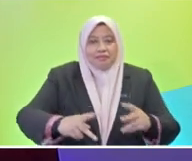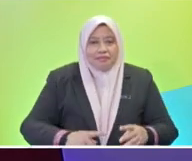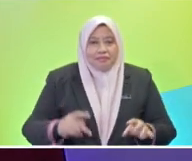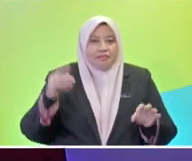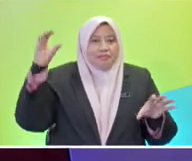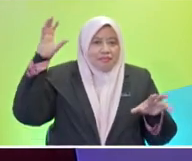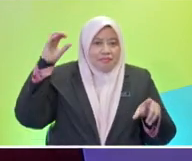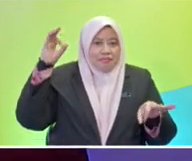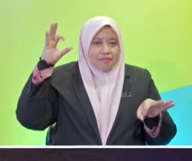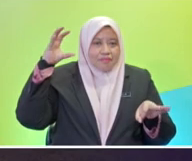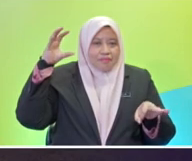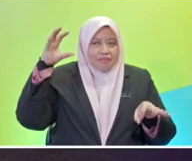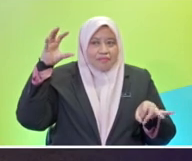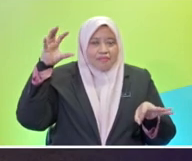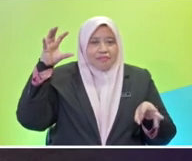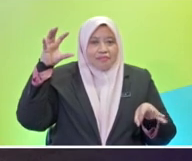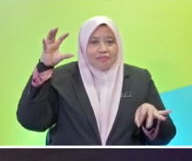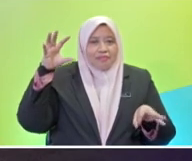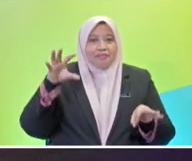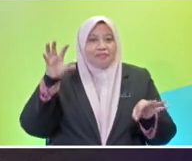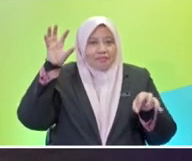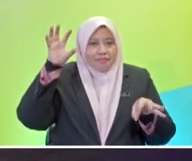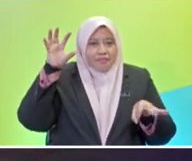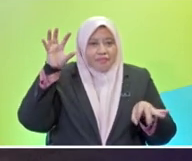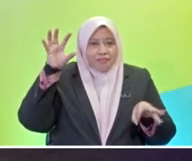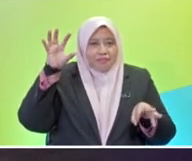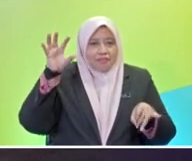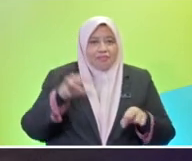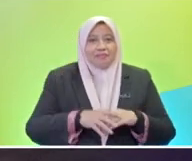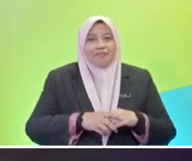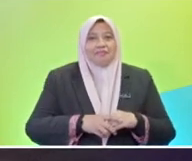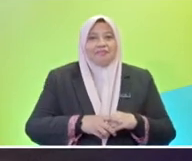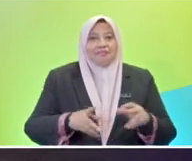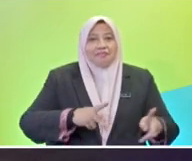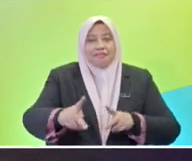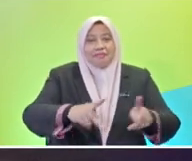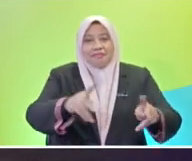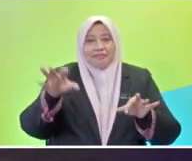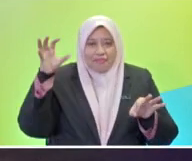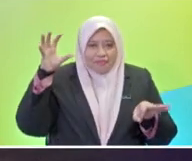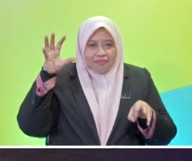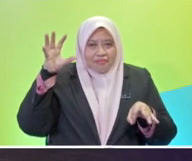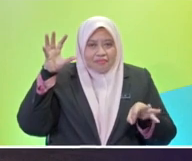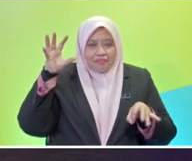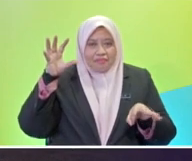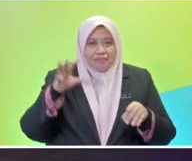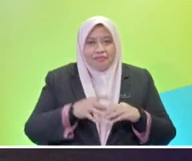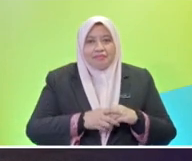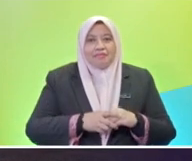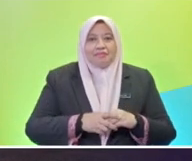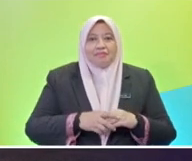fotosintesis. Apa dia, Akmal? Fotosintesis. Sebut. Fotosintesis. Fotosintesis. Apa kita